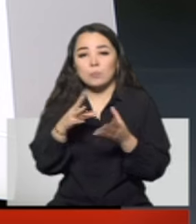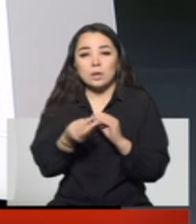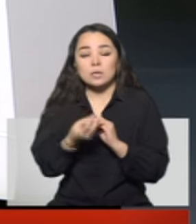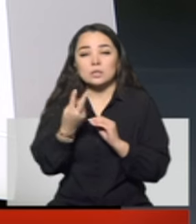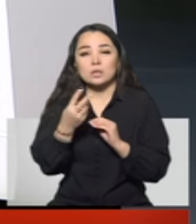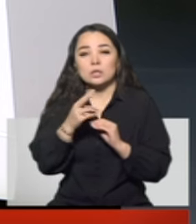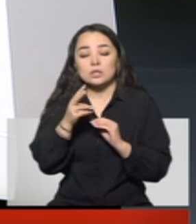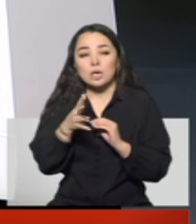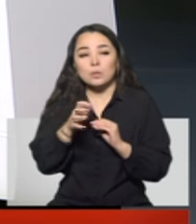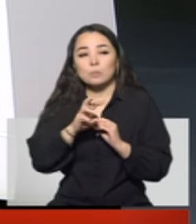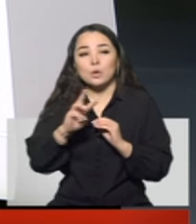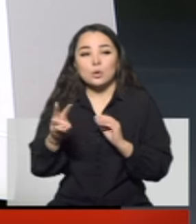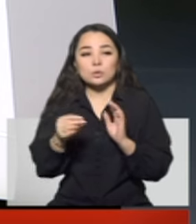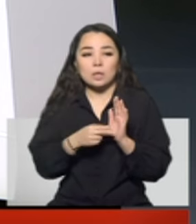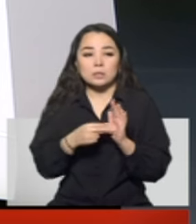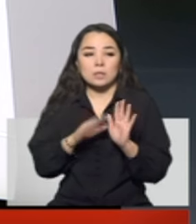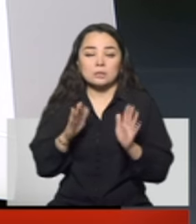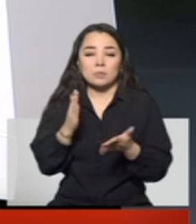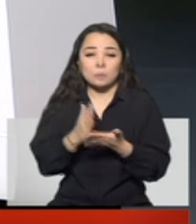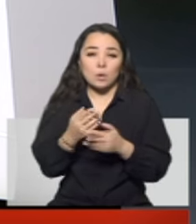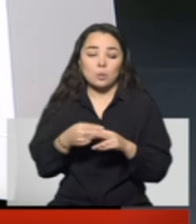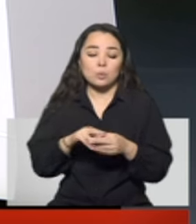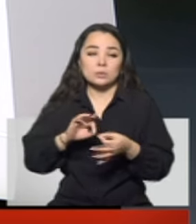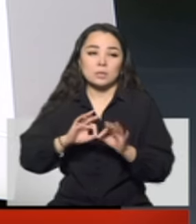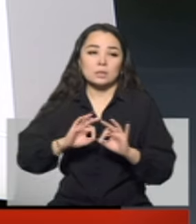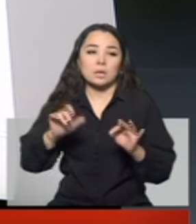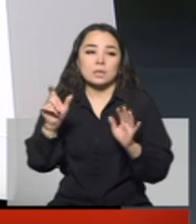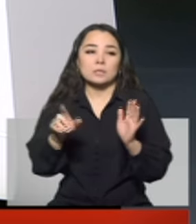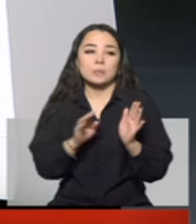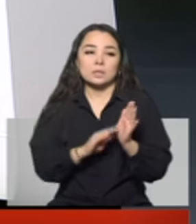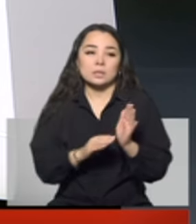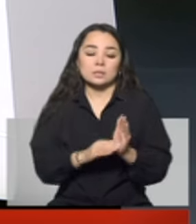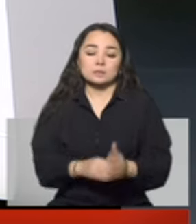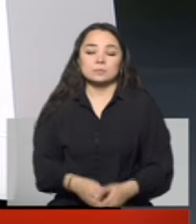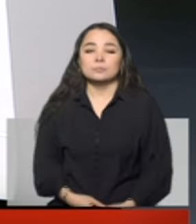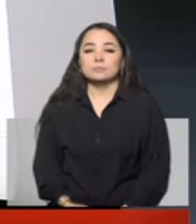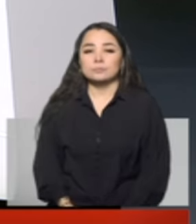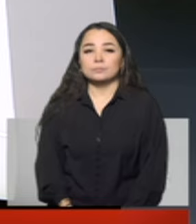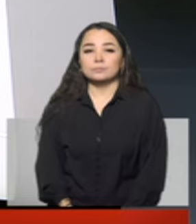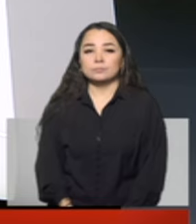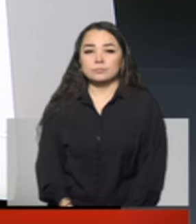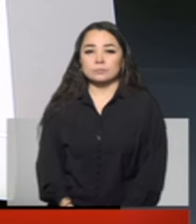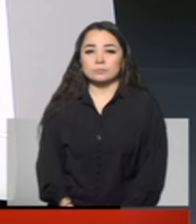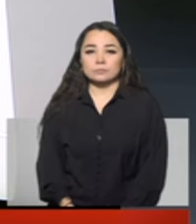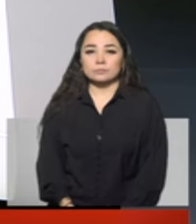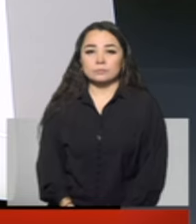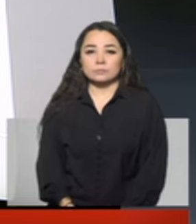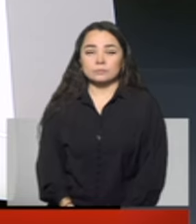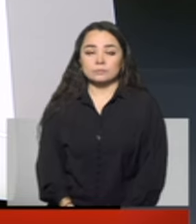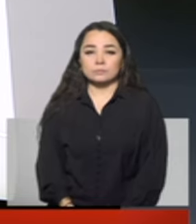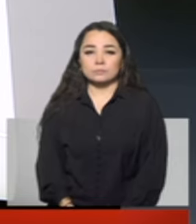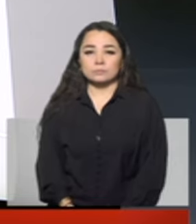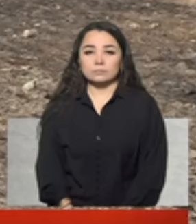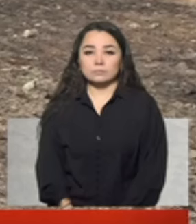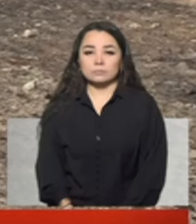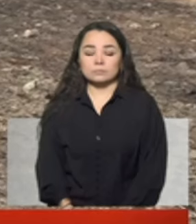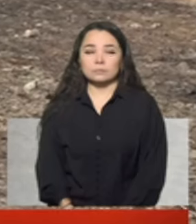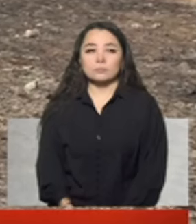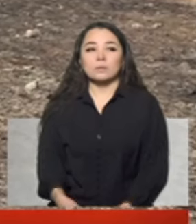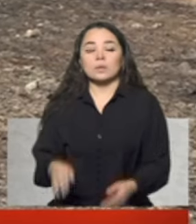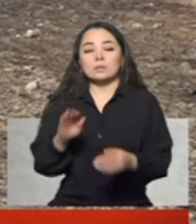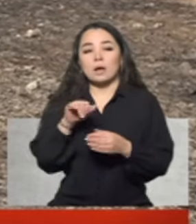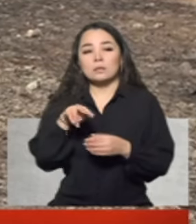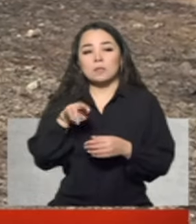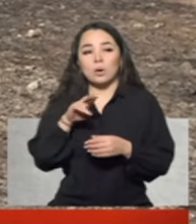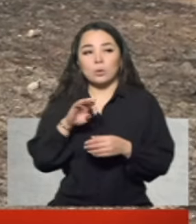болғаны 2,5 миллион теңге ғана. Толығырақ өңірдегі тілшіміз Жандос Бақытұлы баяндасын. Талда ауыл